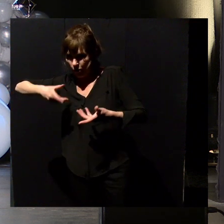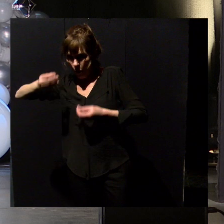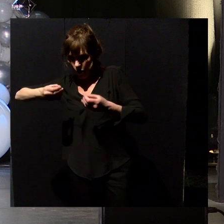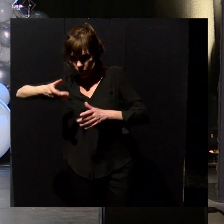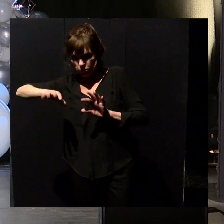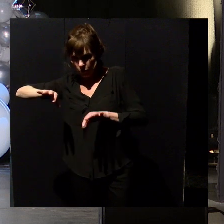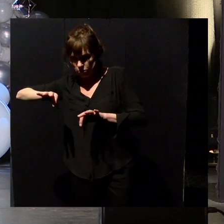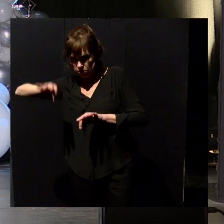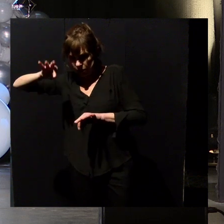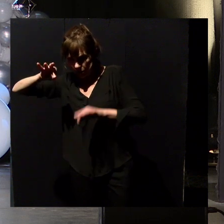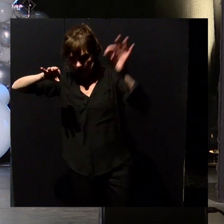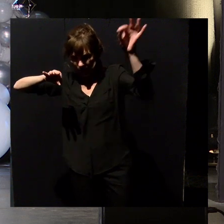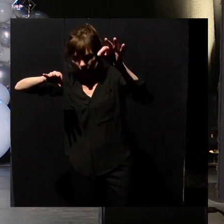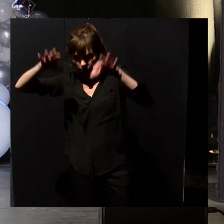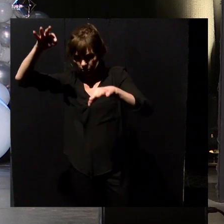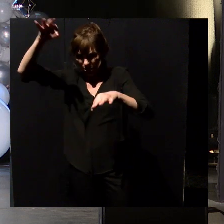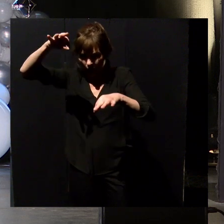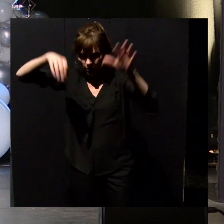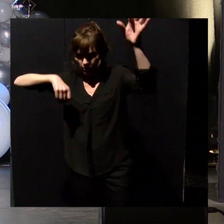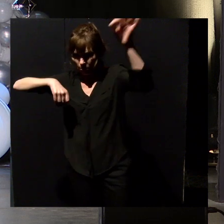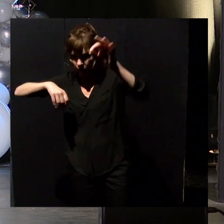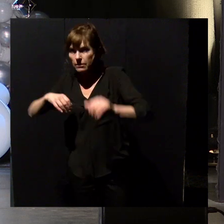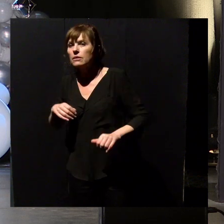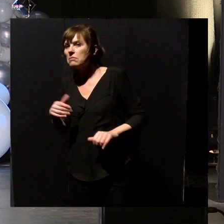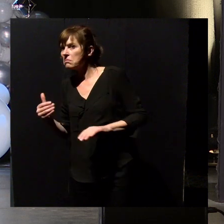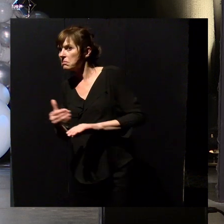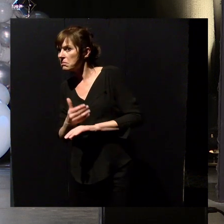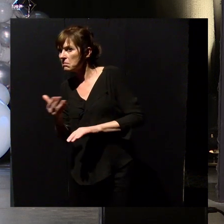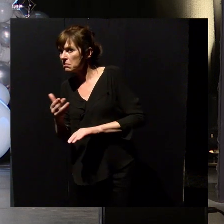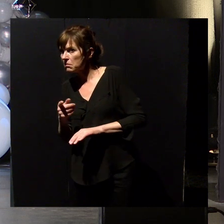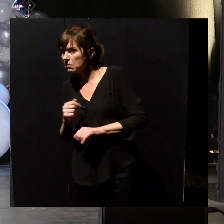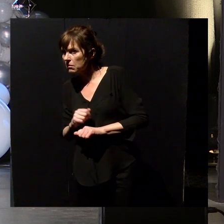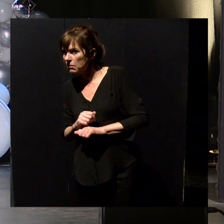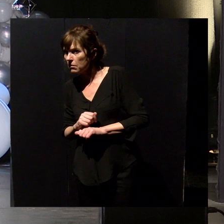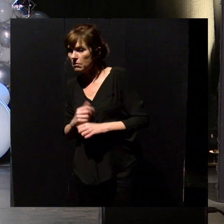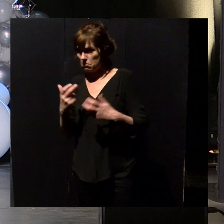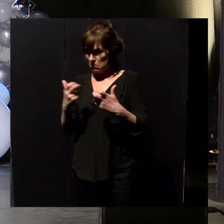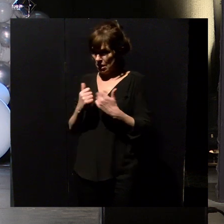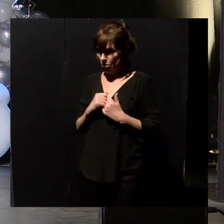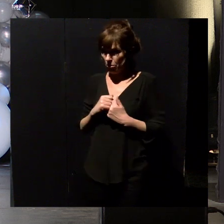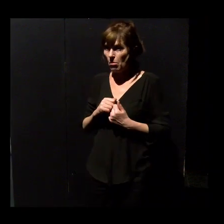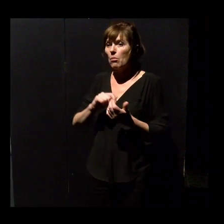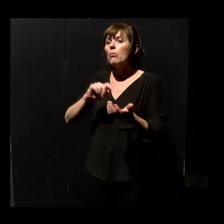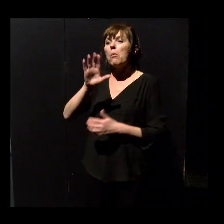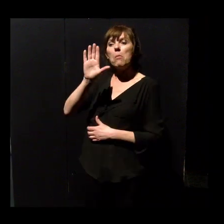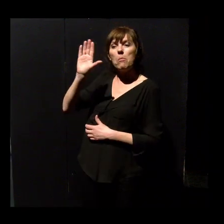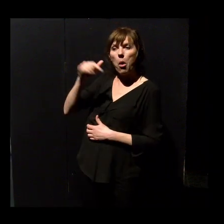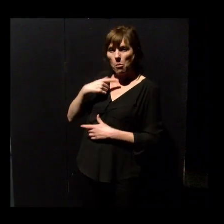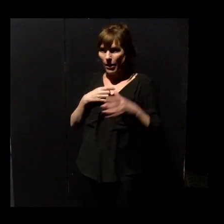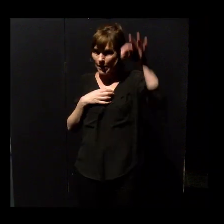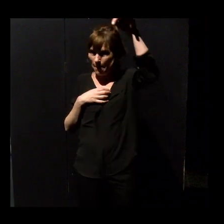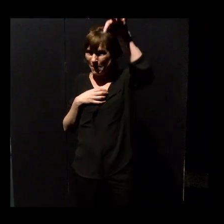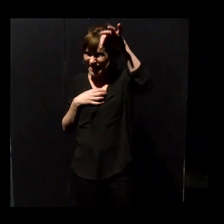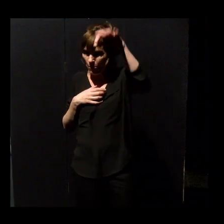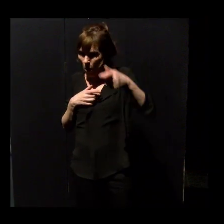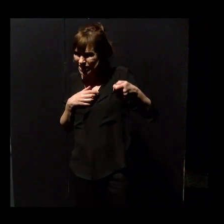points, qu'est-ce qui va se passer pour le patient? Eh bien, quand je stimulais le plot 1, le bleu, le patient va me